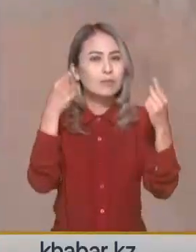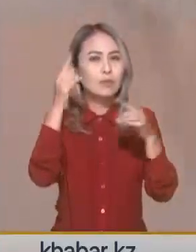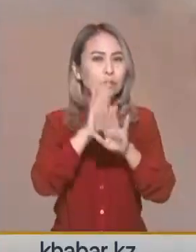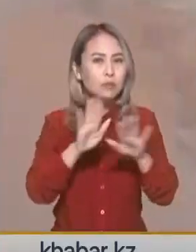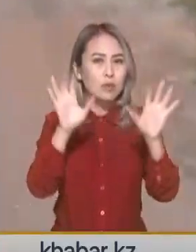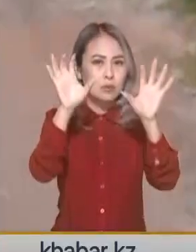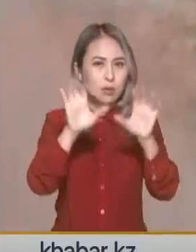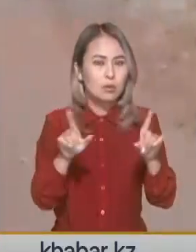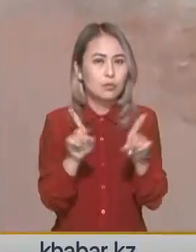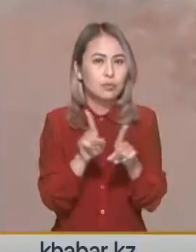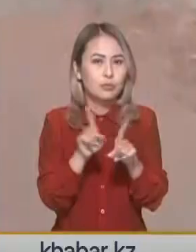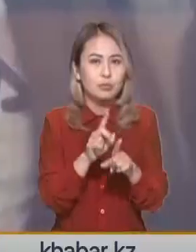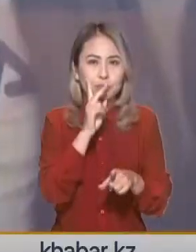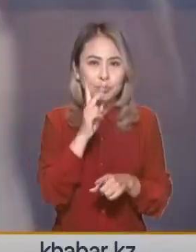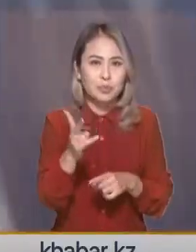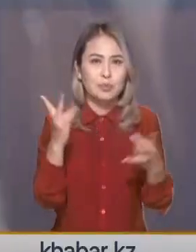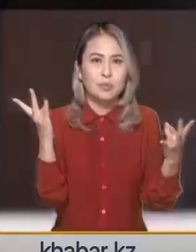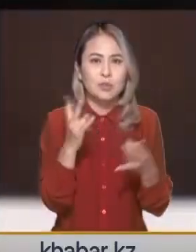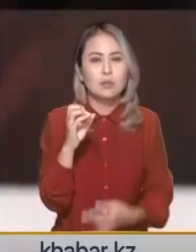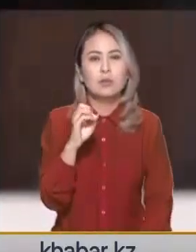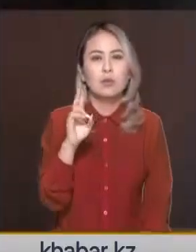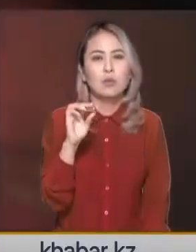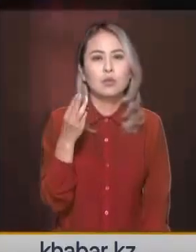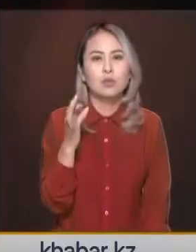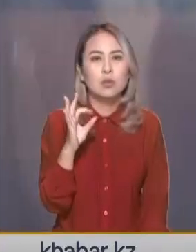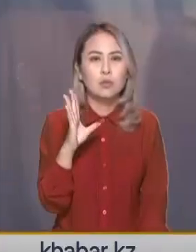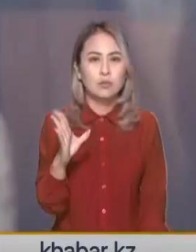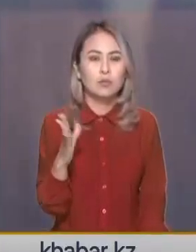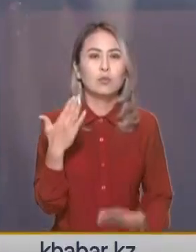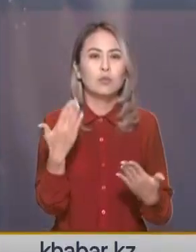заң тұрғысынан да баға берілуге тиіс, деді мәжіліс төрағасы.